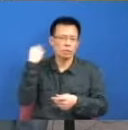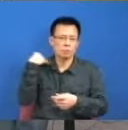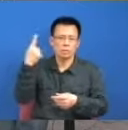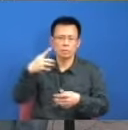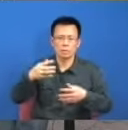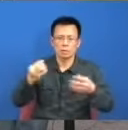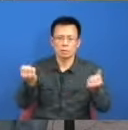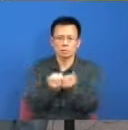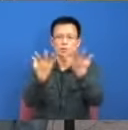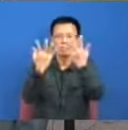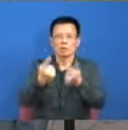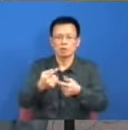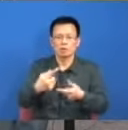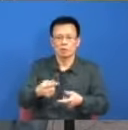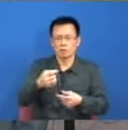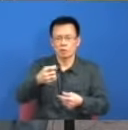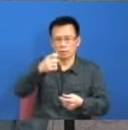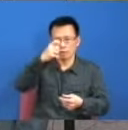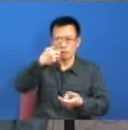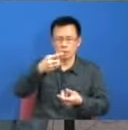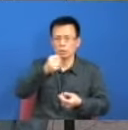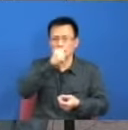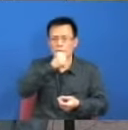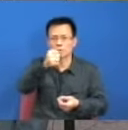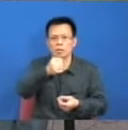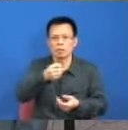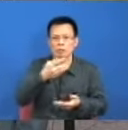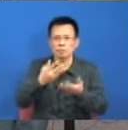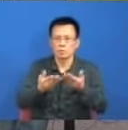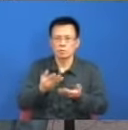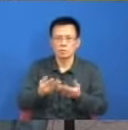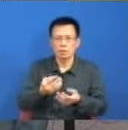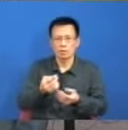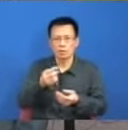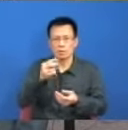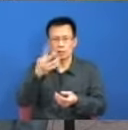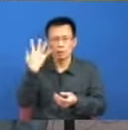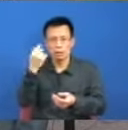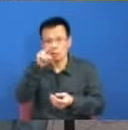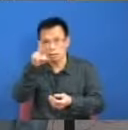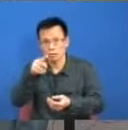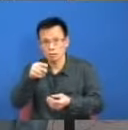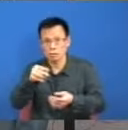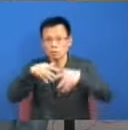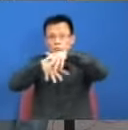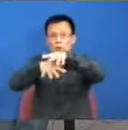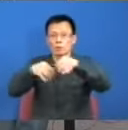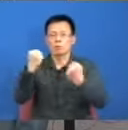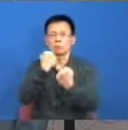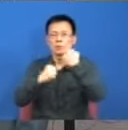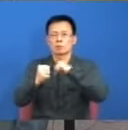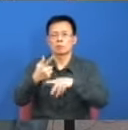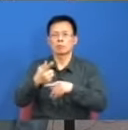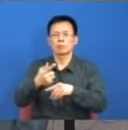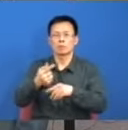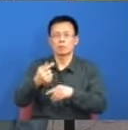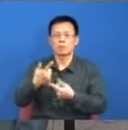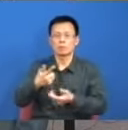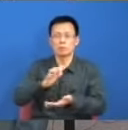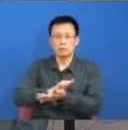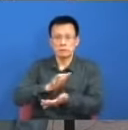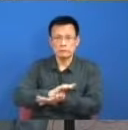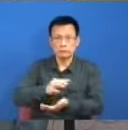佢嚟講咧，作為一個記者同埋作為一個係好多目睹呢啲運動嘅一個係資深嘅報人嚟講咧，或者一個